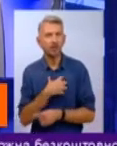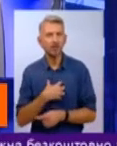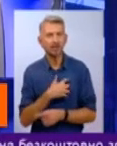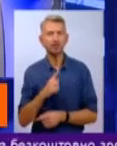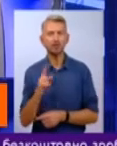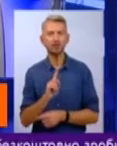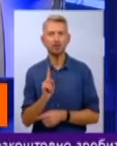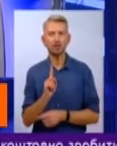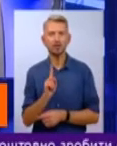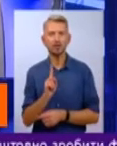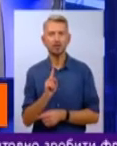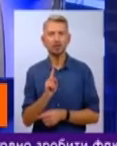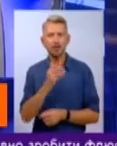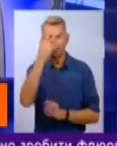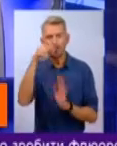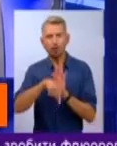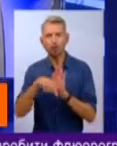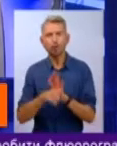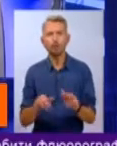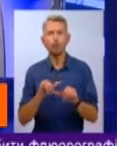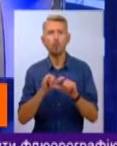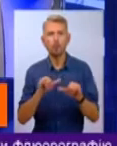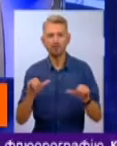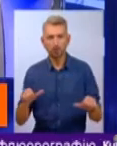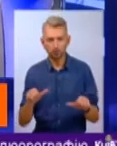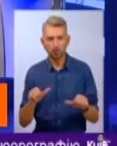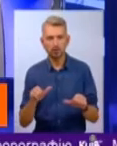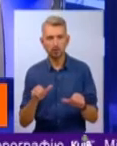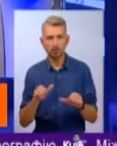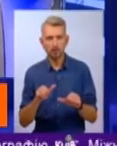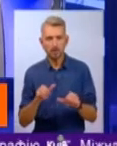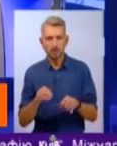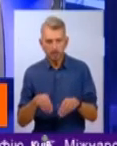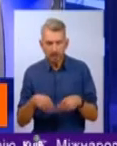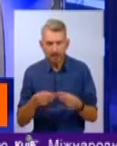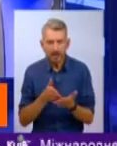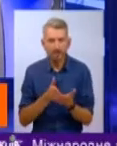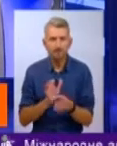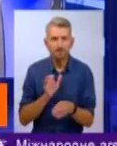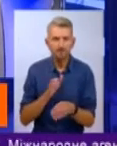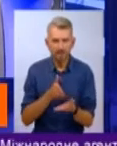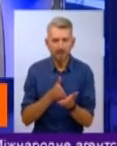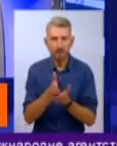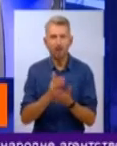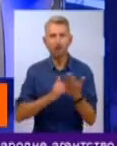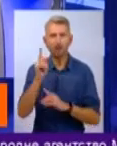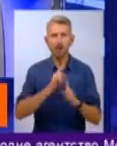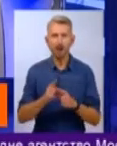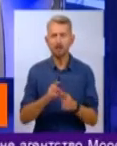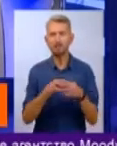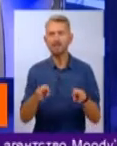щоб філософію розвитку задавала Верховна Рада і профільне міністерство, а вже